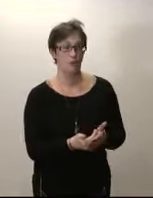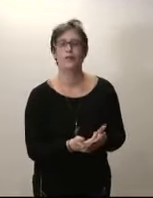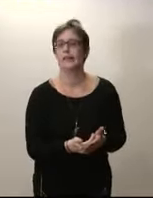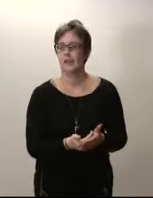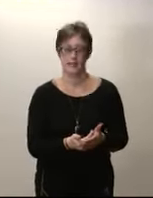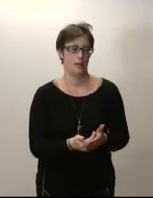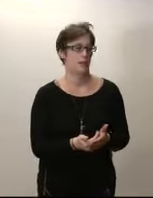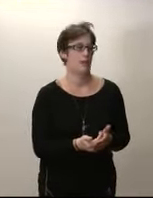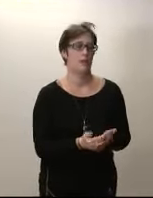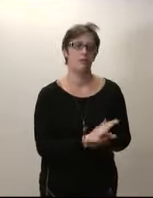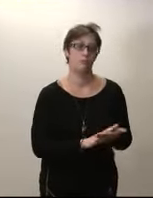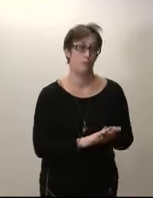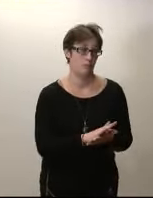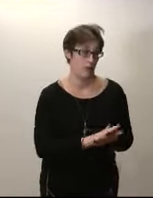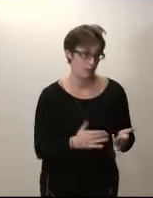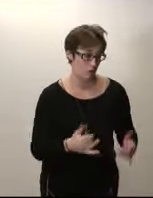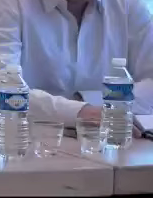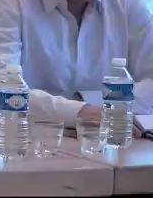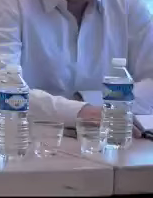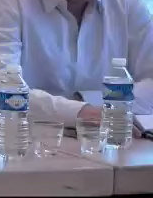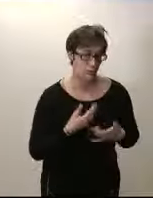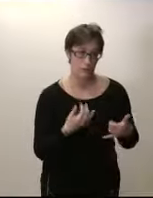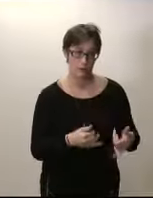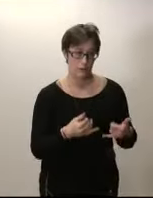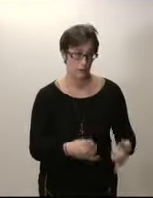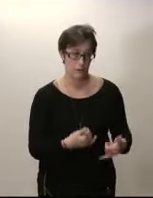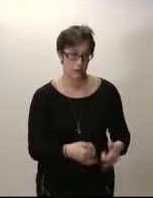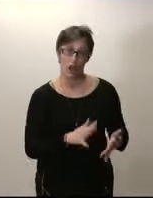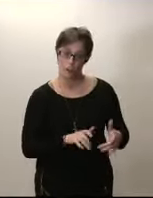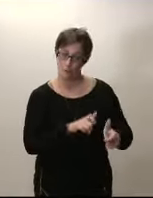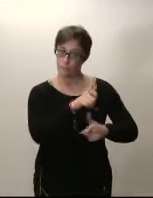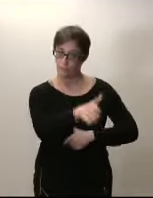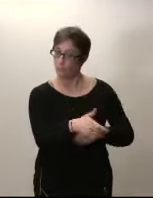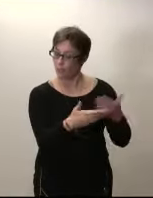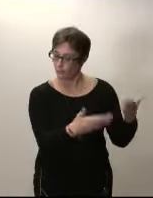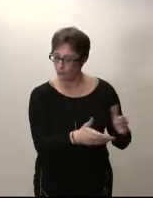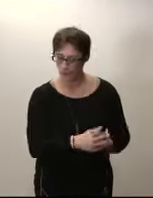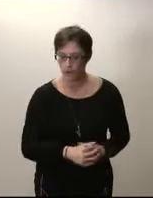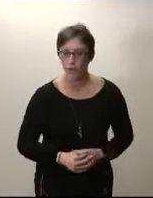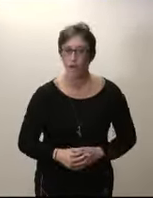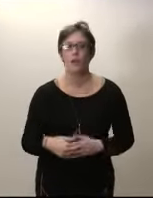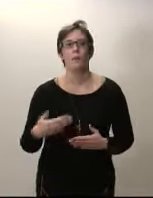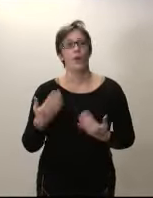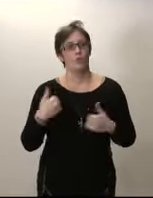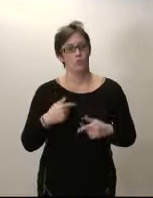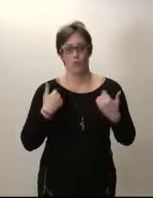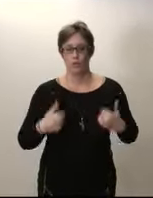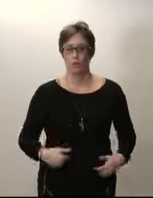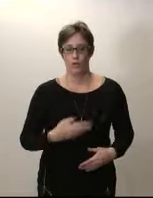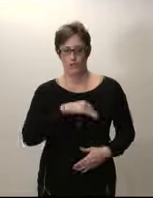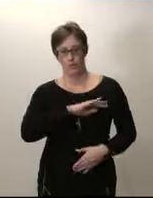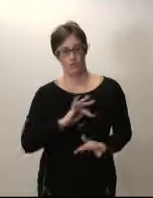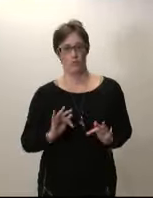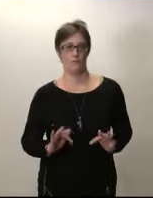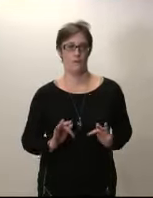et que depuis, permettez-moi de m'exprimer, vous exprimerez après, M. Merz, et que depuis que nous sommes aux affaires, le